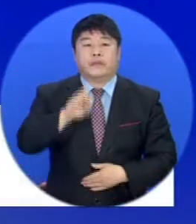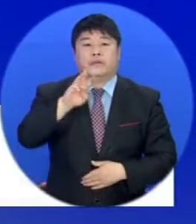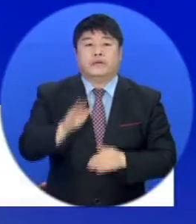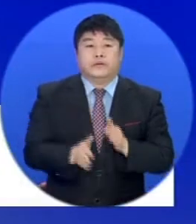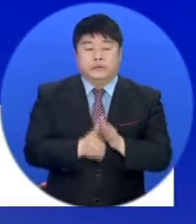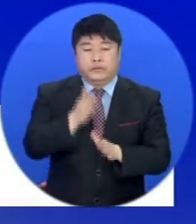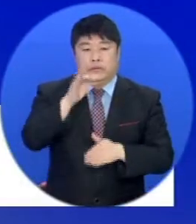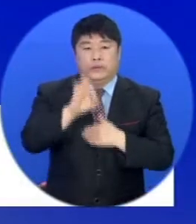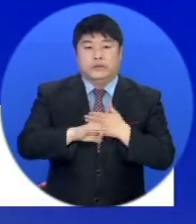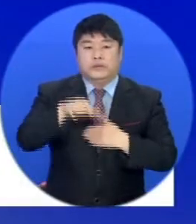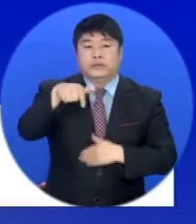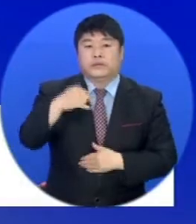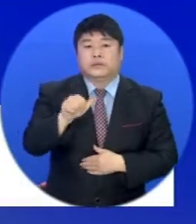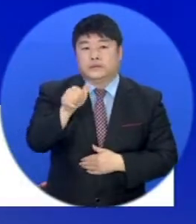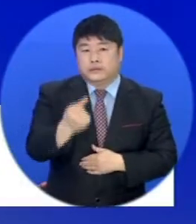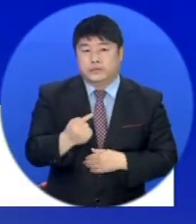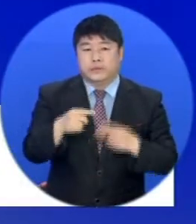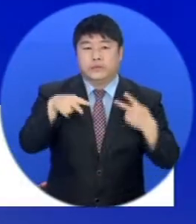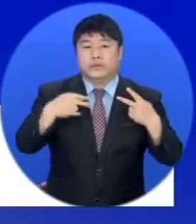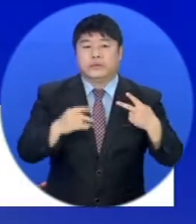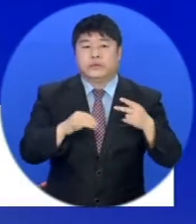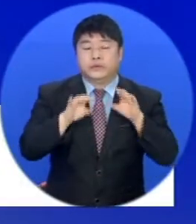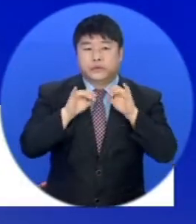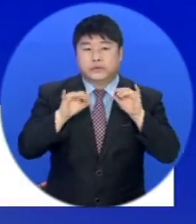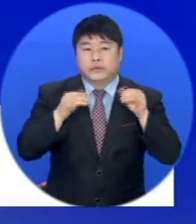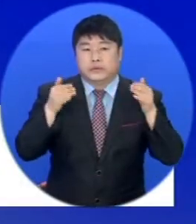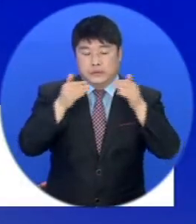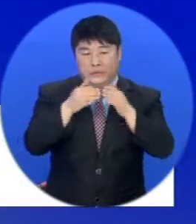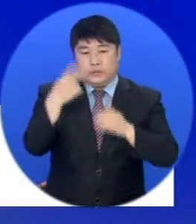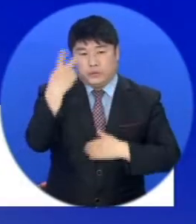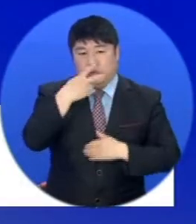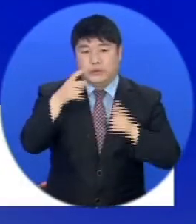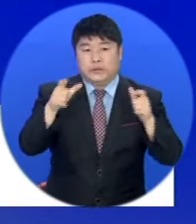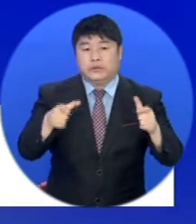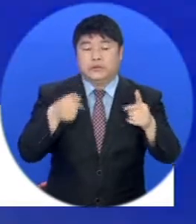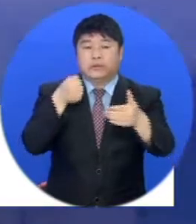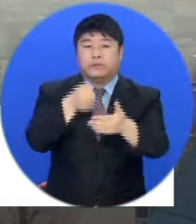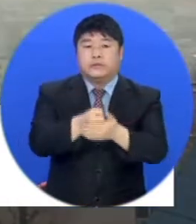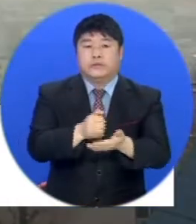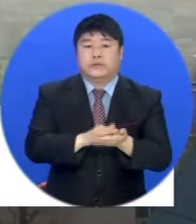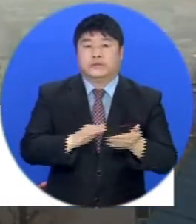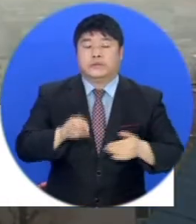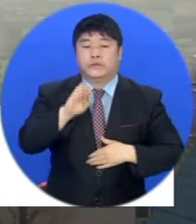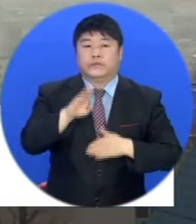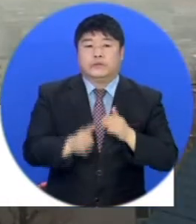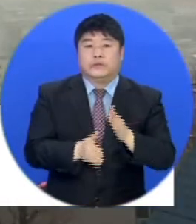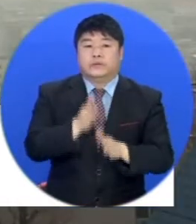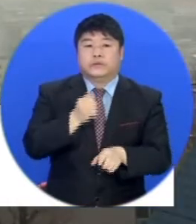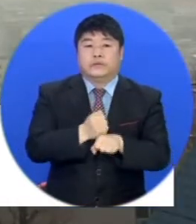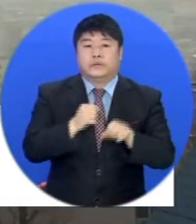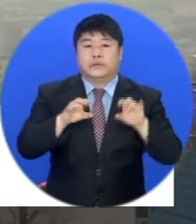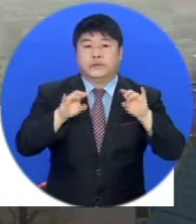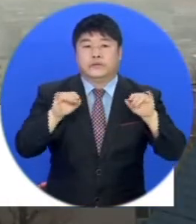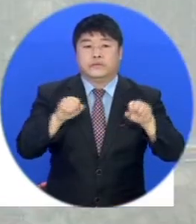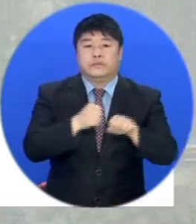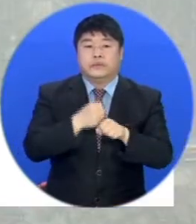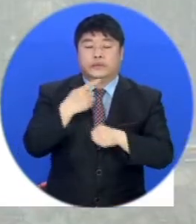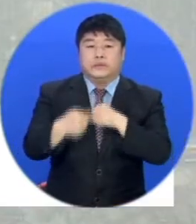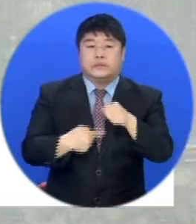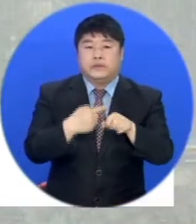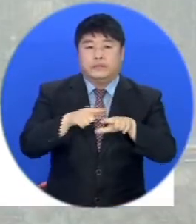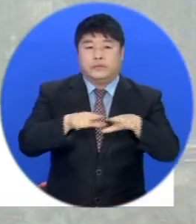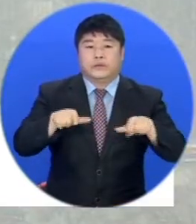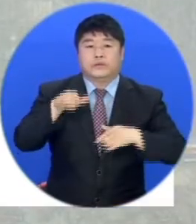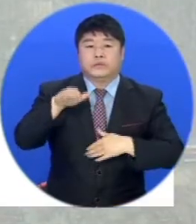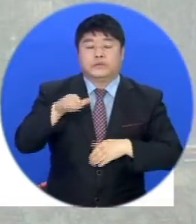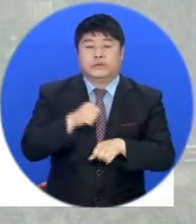광주시가 서구 금호 2동을 미세먼지 집중관리구역으로 지정했습니다. 광주시는 미세먼지 연간 평균